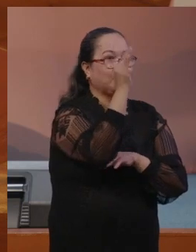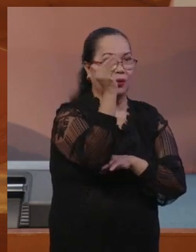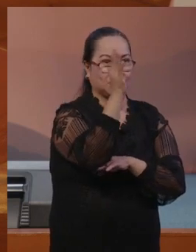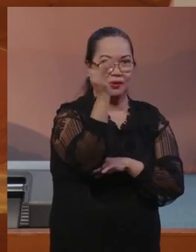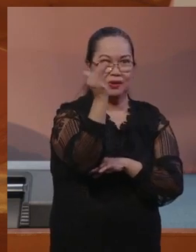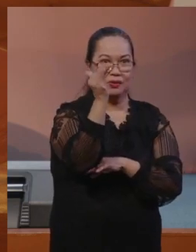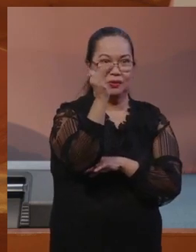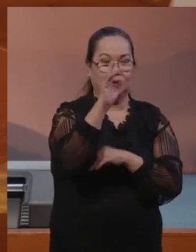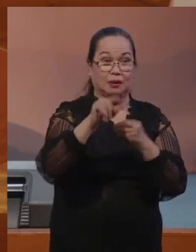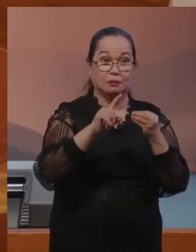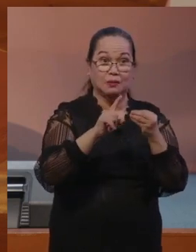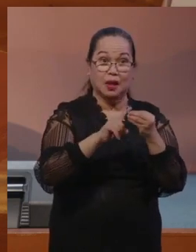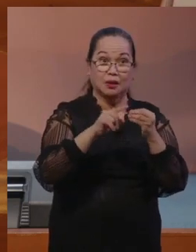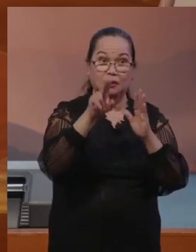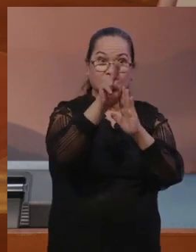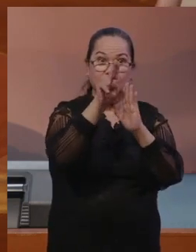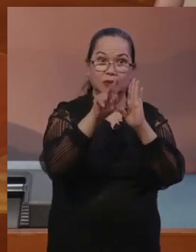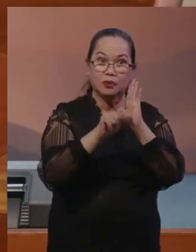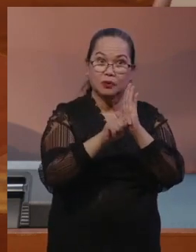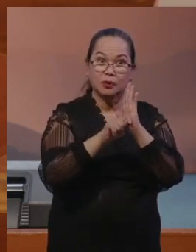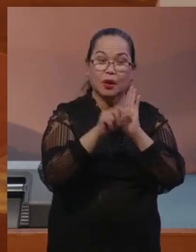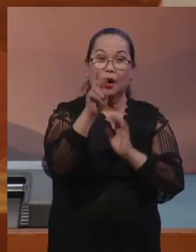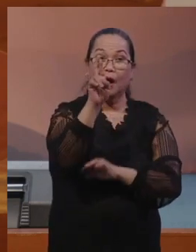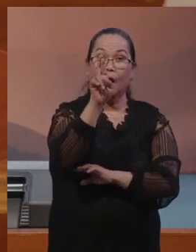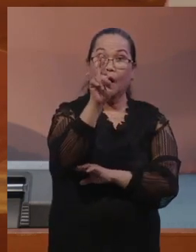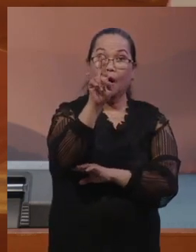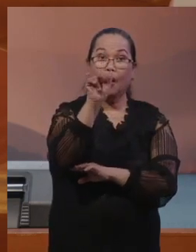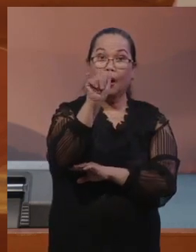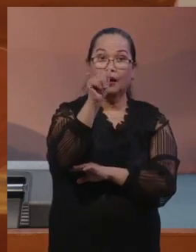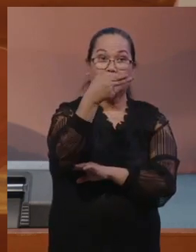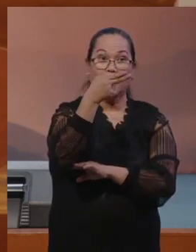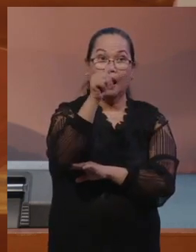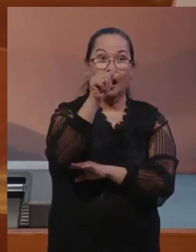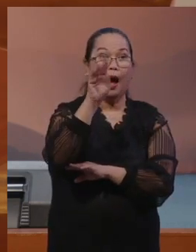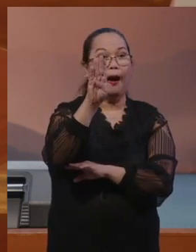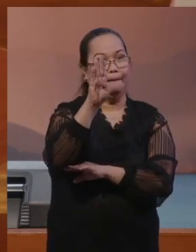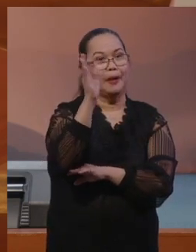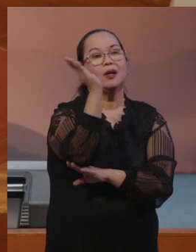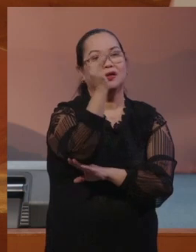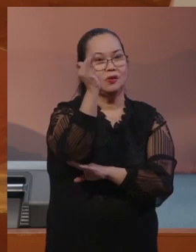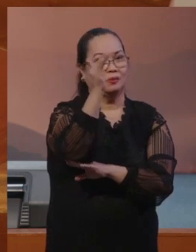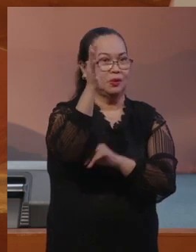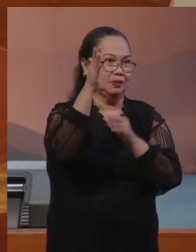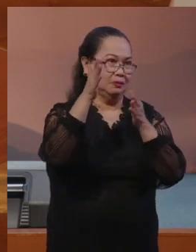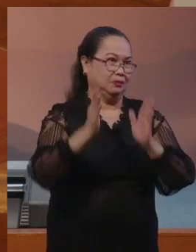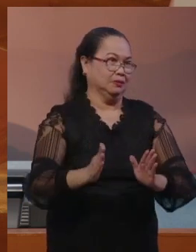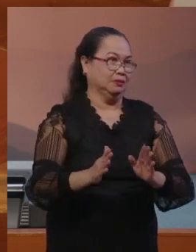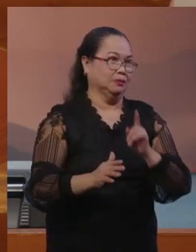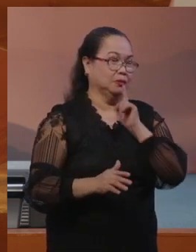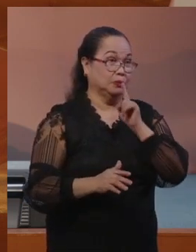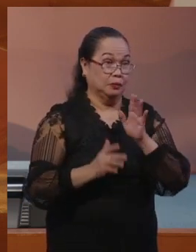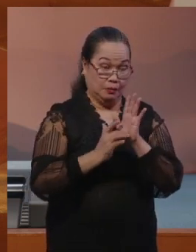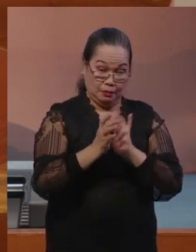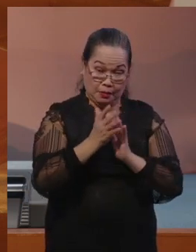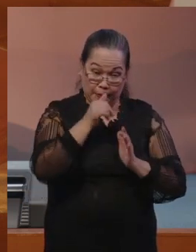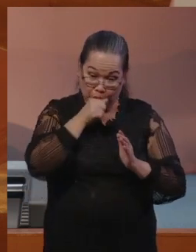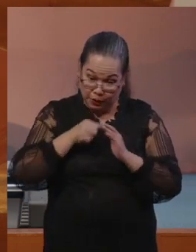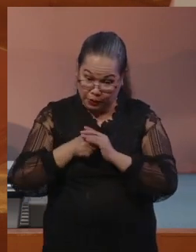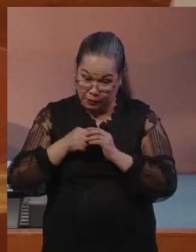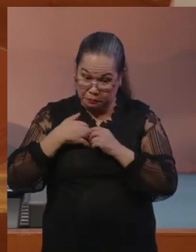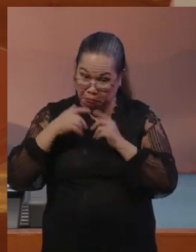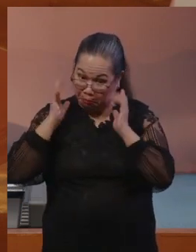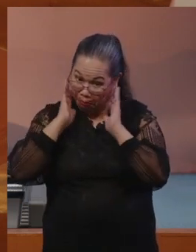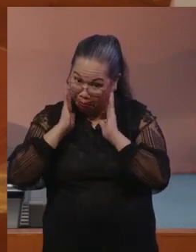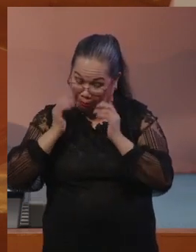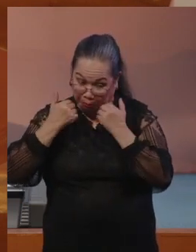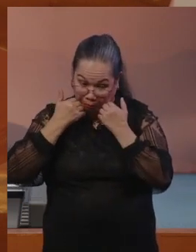New Testament, si Rahab ay identified as a prostitute. So hindi tinatago ng Biblia na siya ay